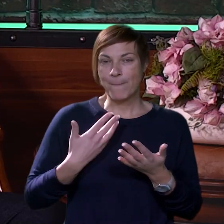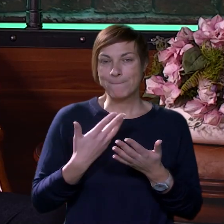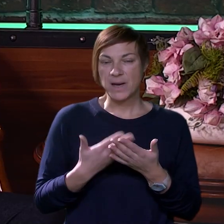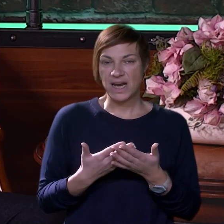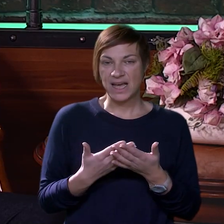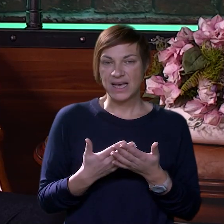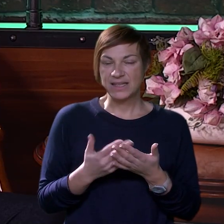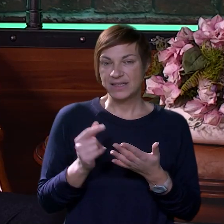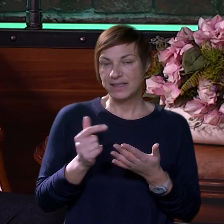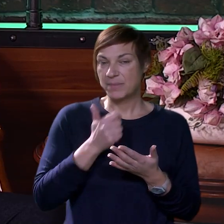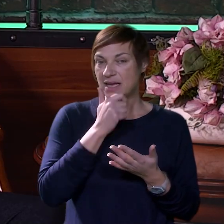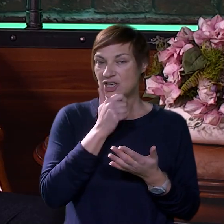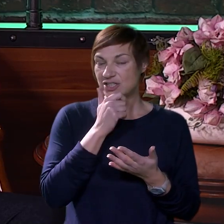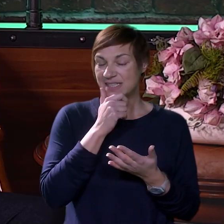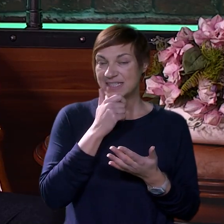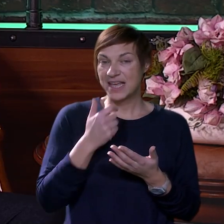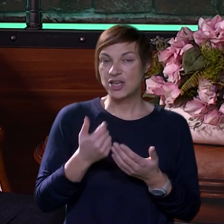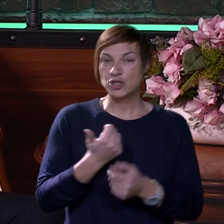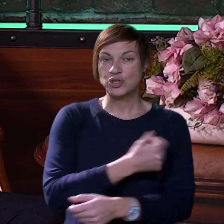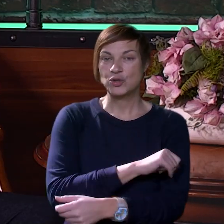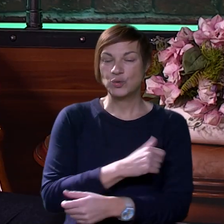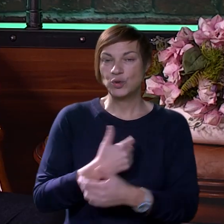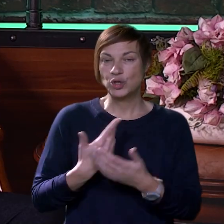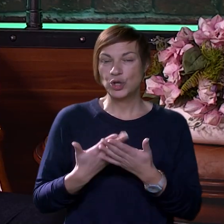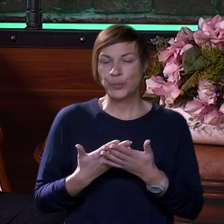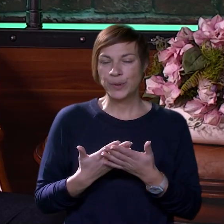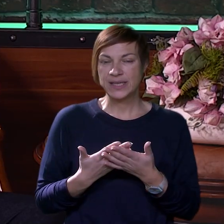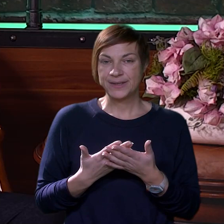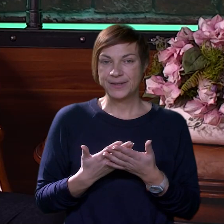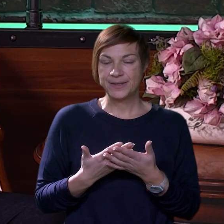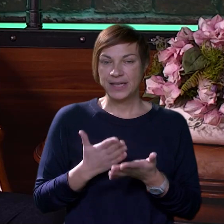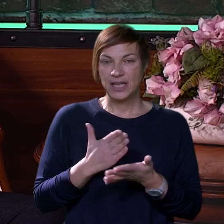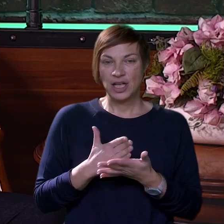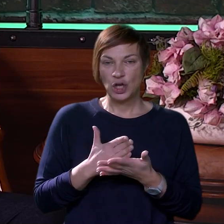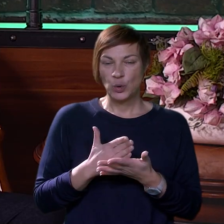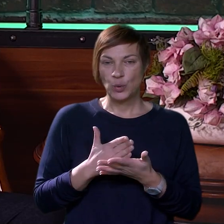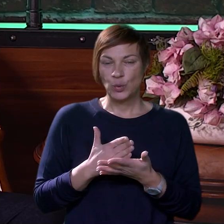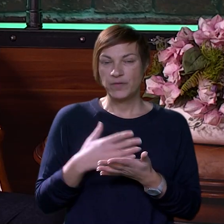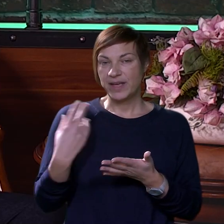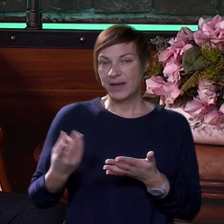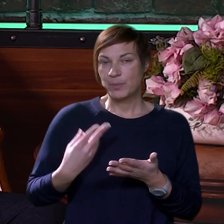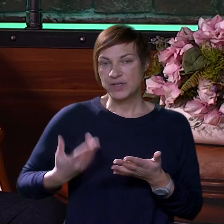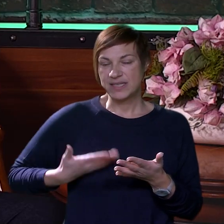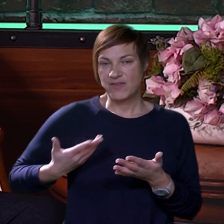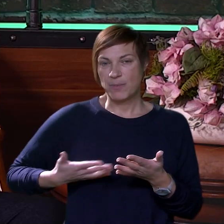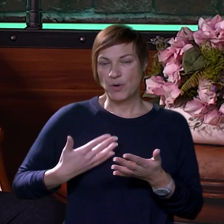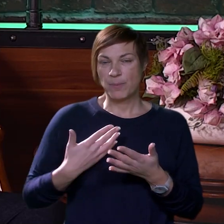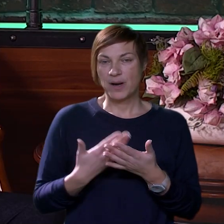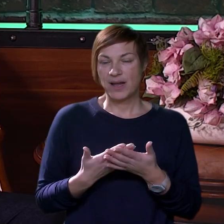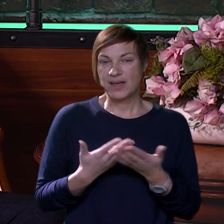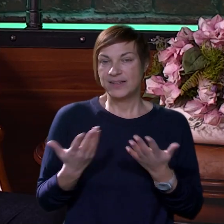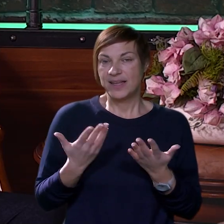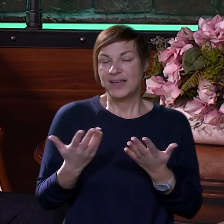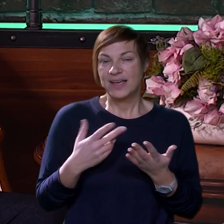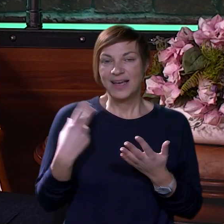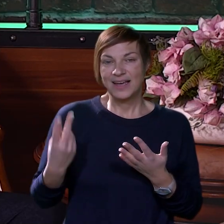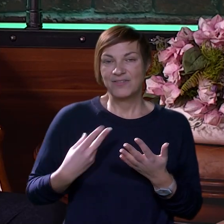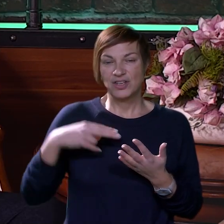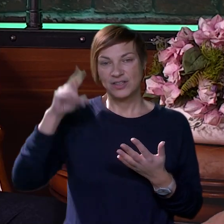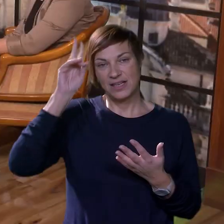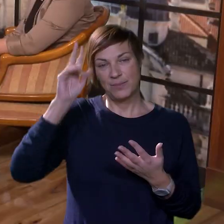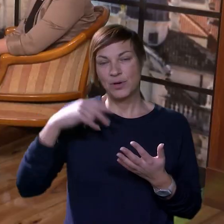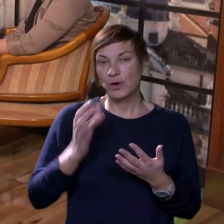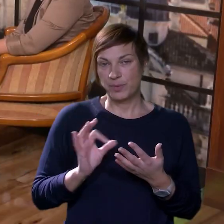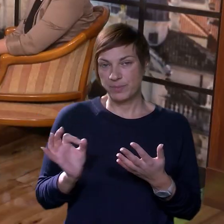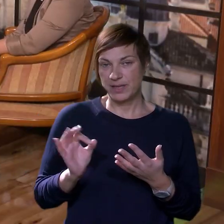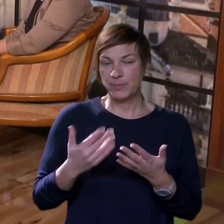malo tu starosnu dob, starosnu strukturu, tako da uvijek, evo to, pozivamo mlade. Kakav je odaziv?